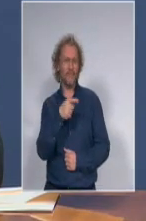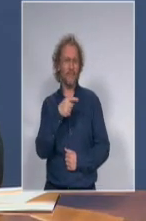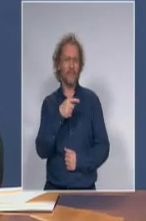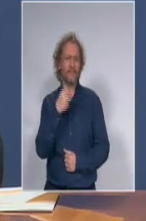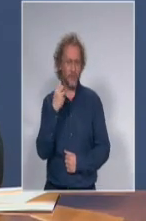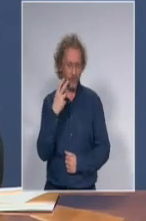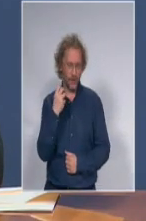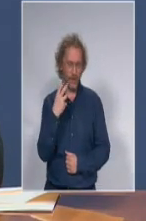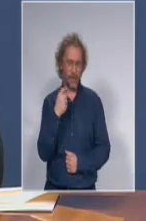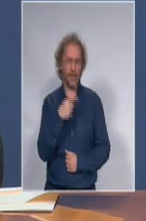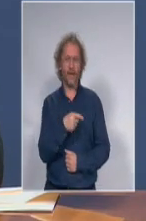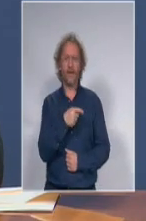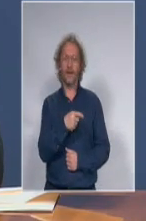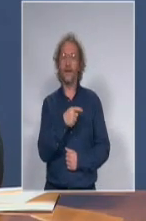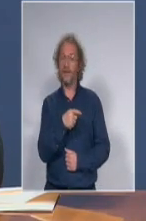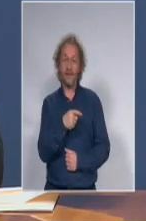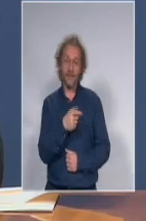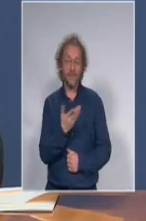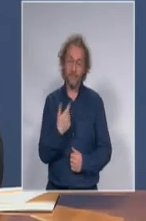jer im pomažemo